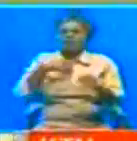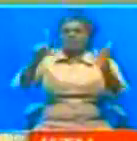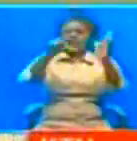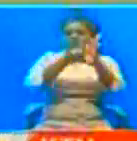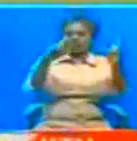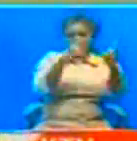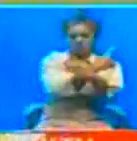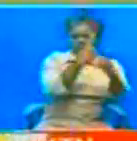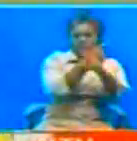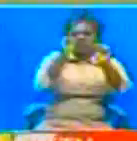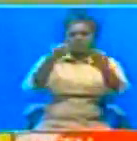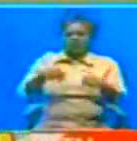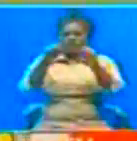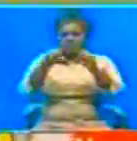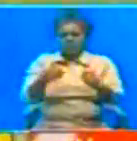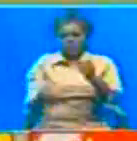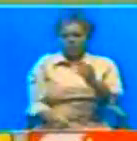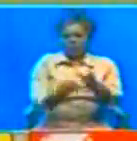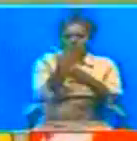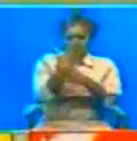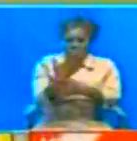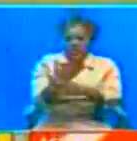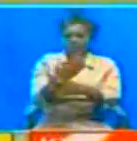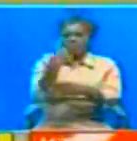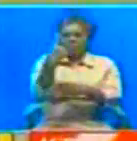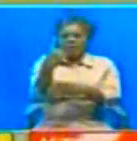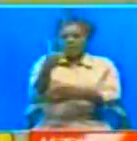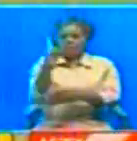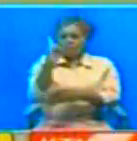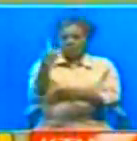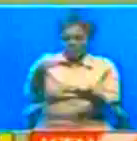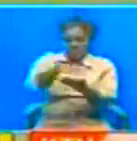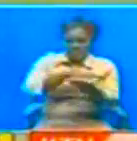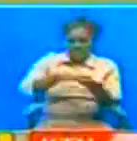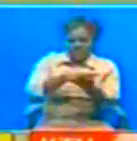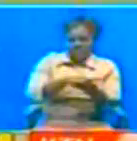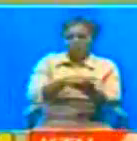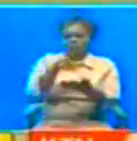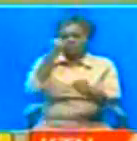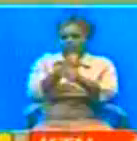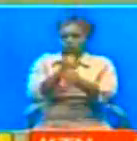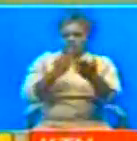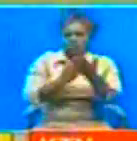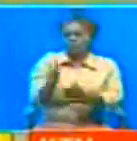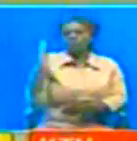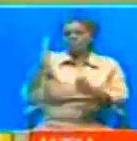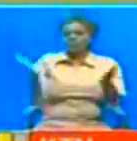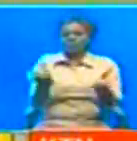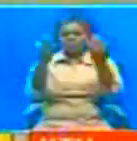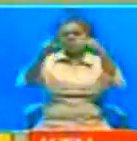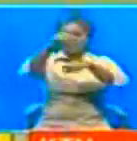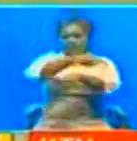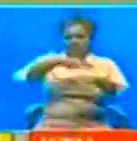kadhaa ambazo natazamiwa kuzinduliwa ni mojawapo ya msingi aliyojenga kuona kwamba usalama umeboreshwa humu